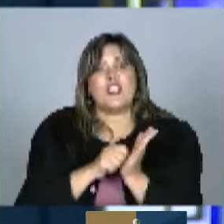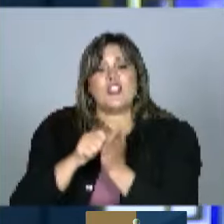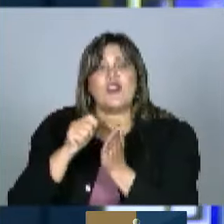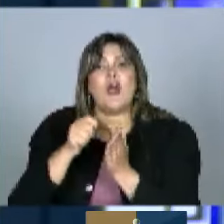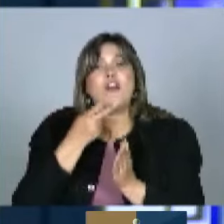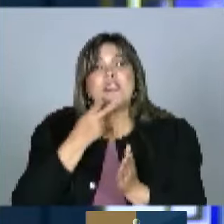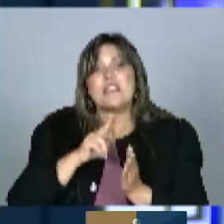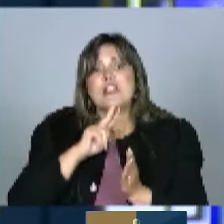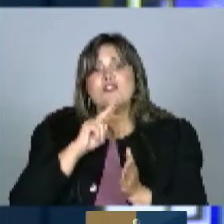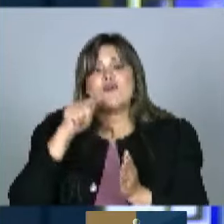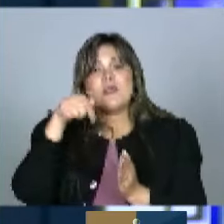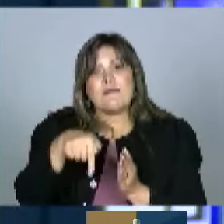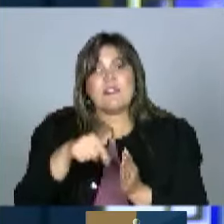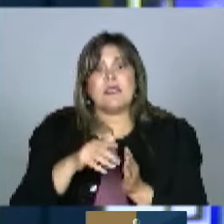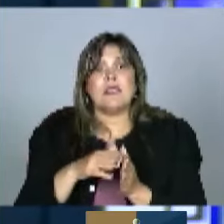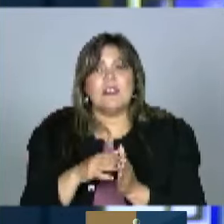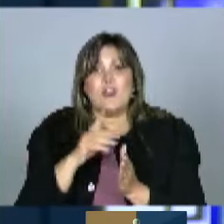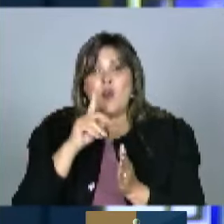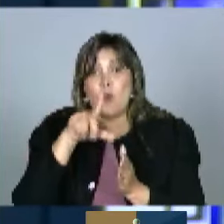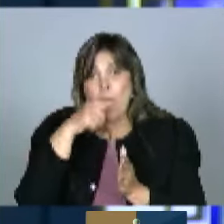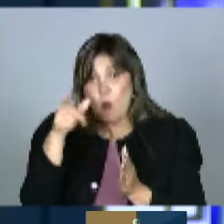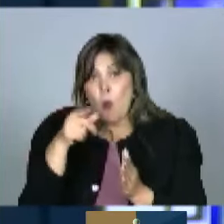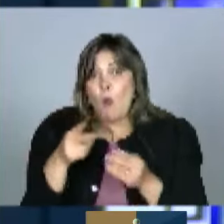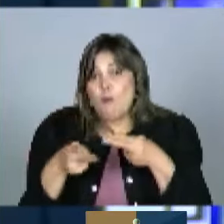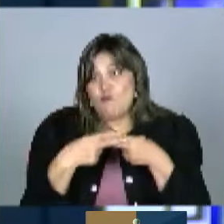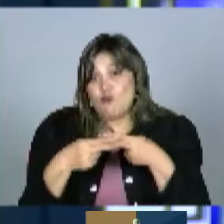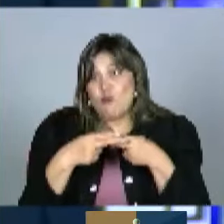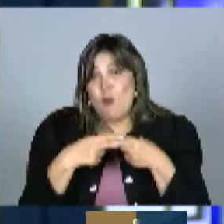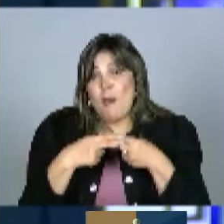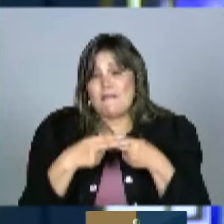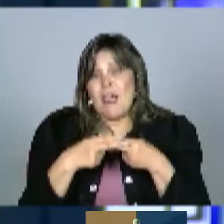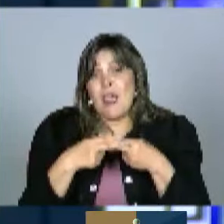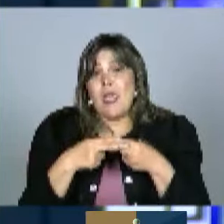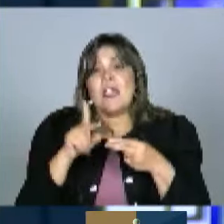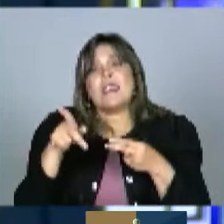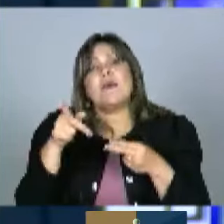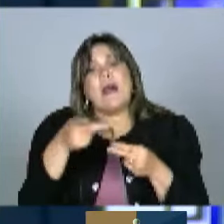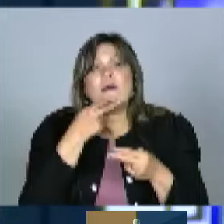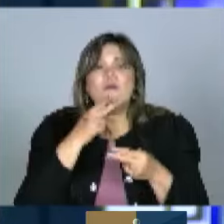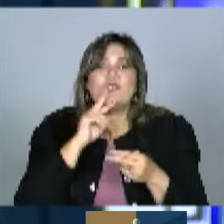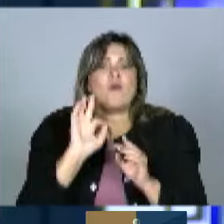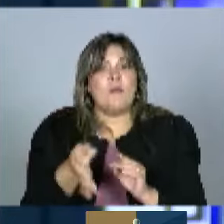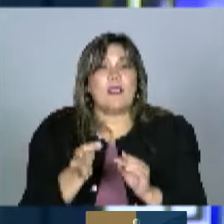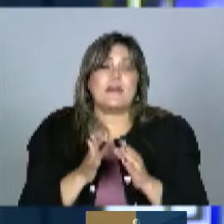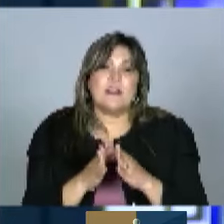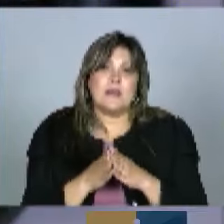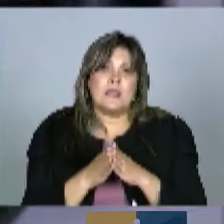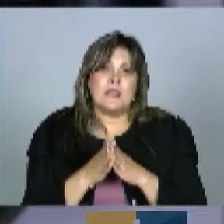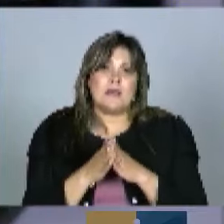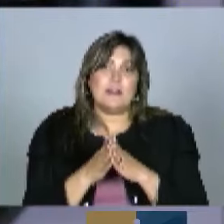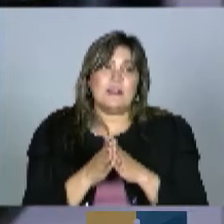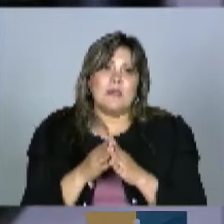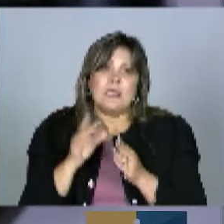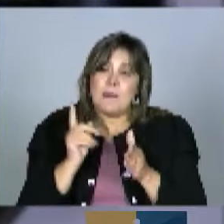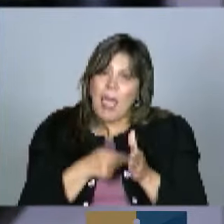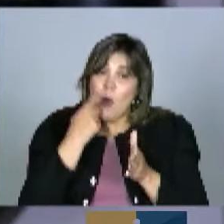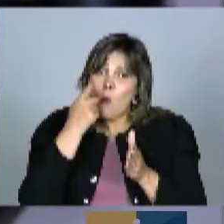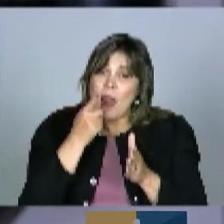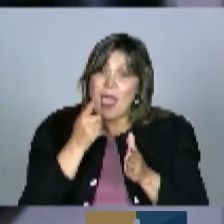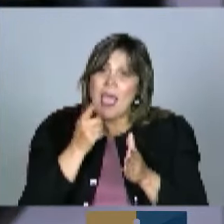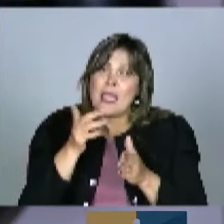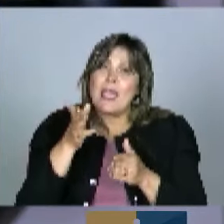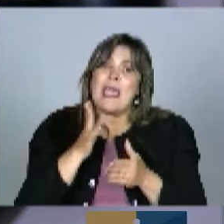عليه وفي حاله عدم تقطيب تعتبر مزوره تمام يبقى اول خطوه اللي هي حجر حجر نمره